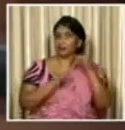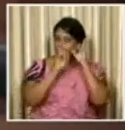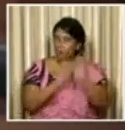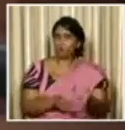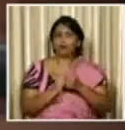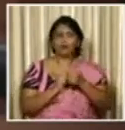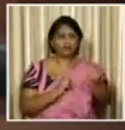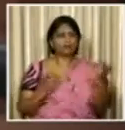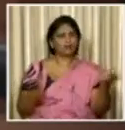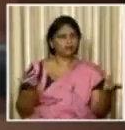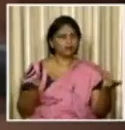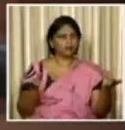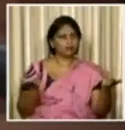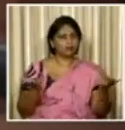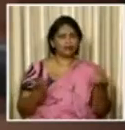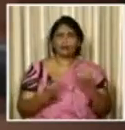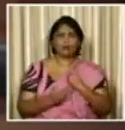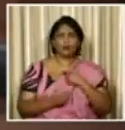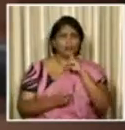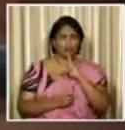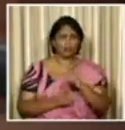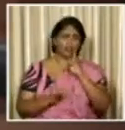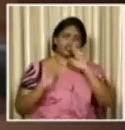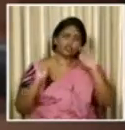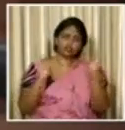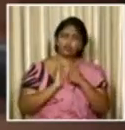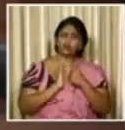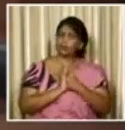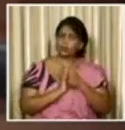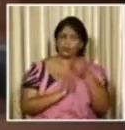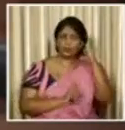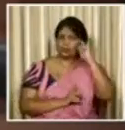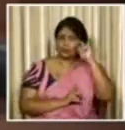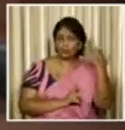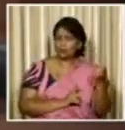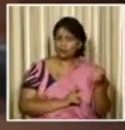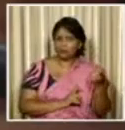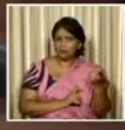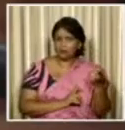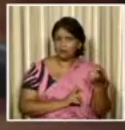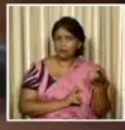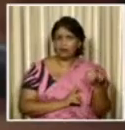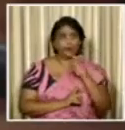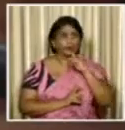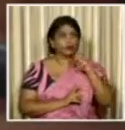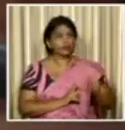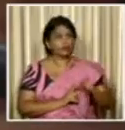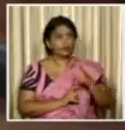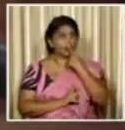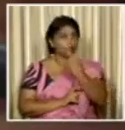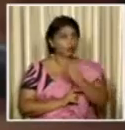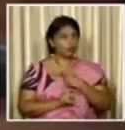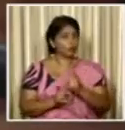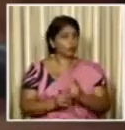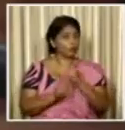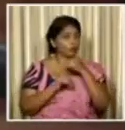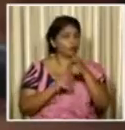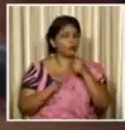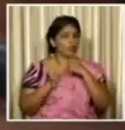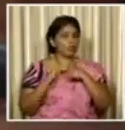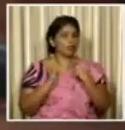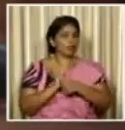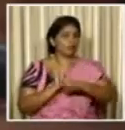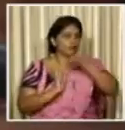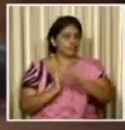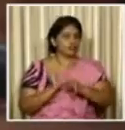belati. Mama kene uta awam sada cara tipun nanti. Sesa dikarne tindu uta anuwa neme me panata sammata